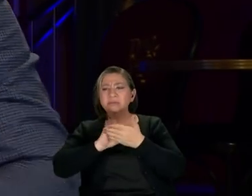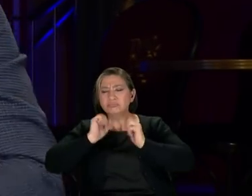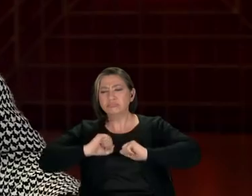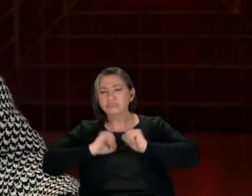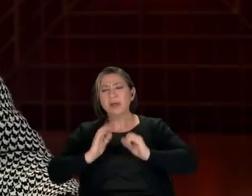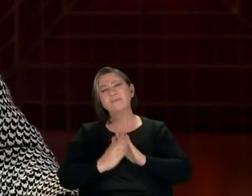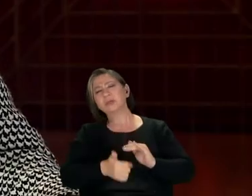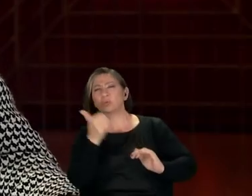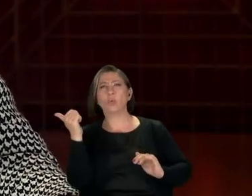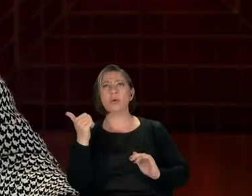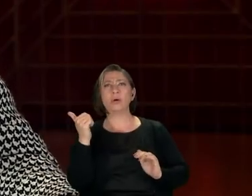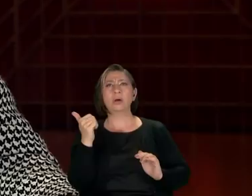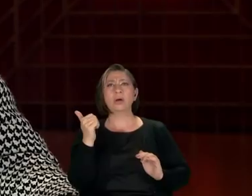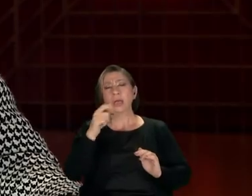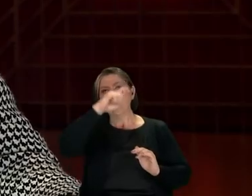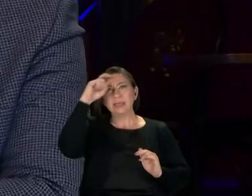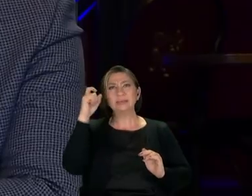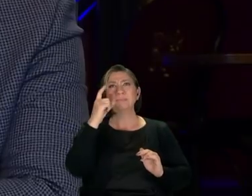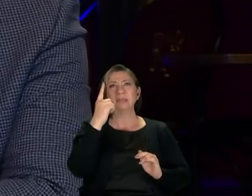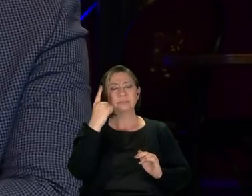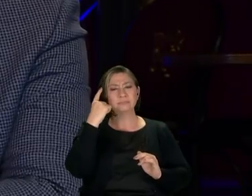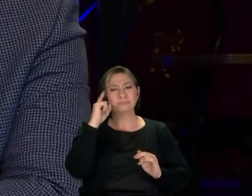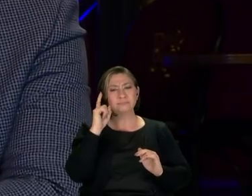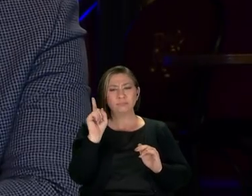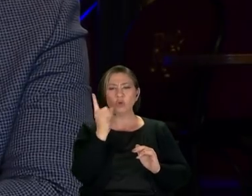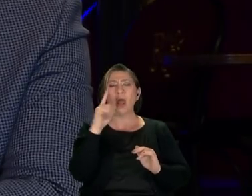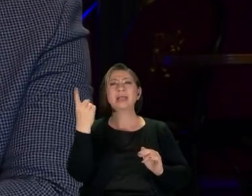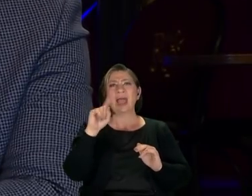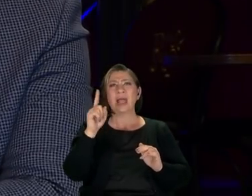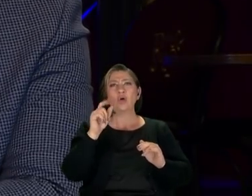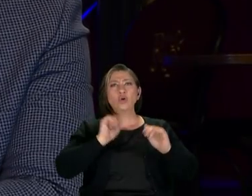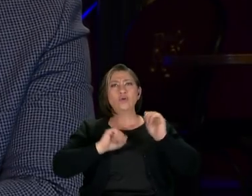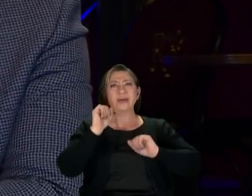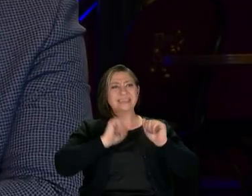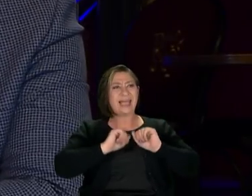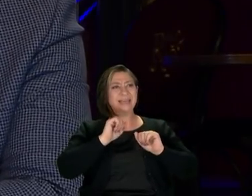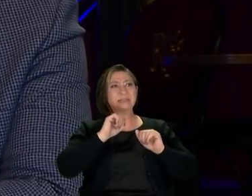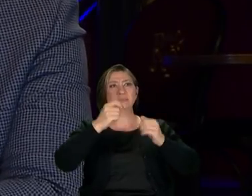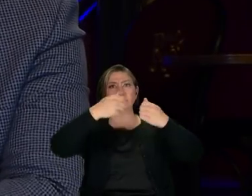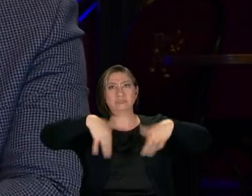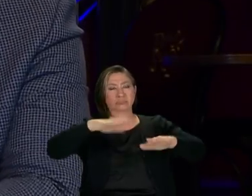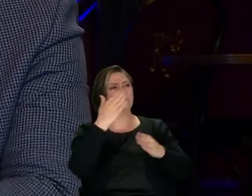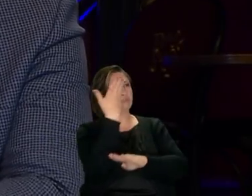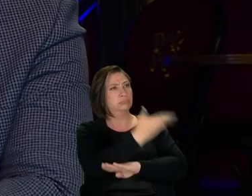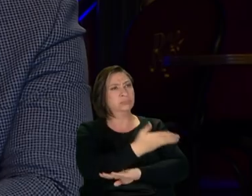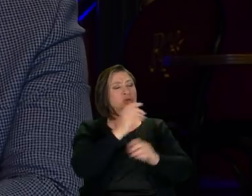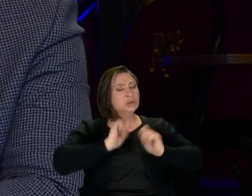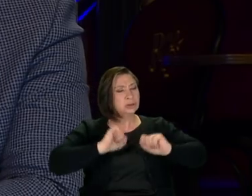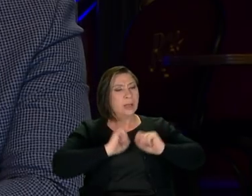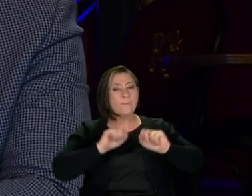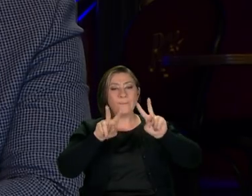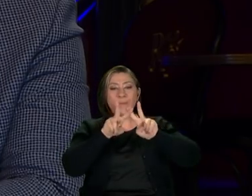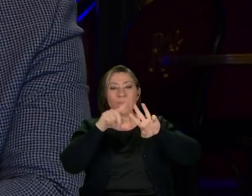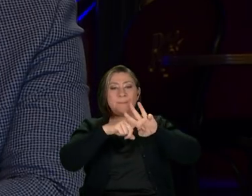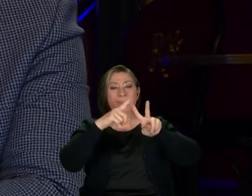çalışıp evine dönüyor. Yazın bir yönerge çıkardık. Üniversite senatosuna sunduk. Çalıştık üzerinde. Mentorluk sistemi